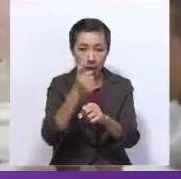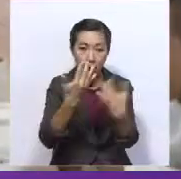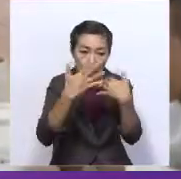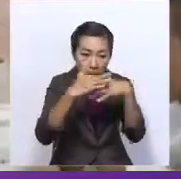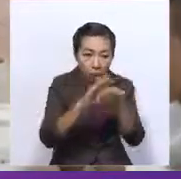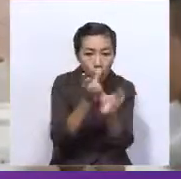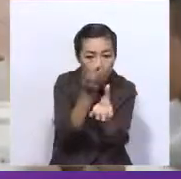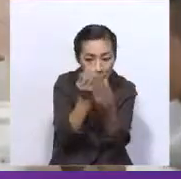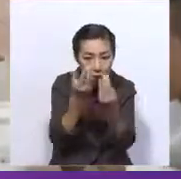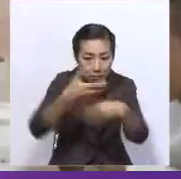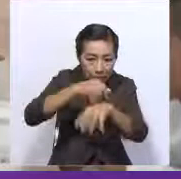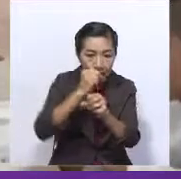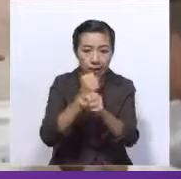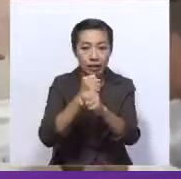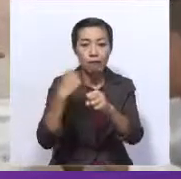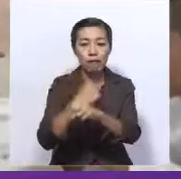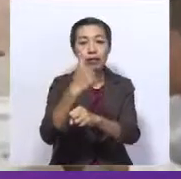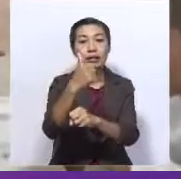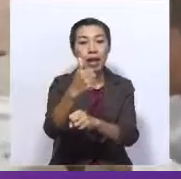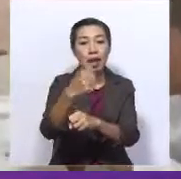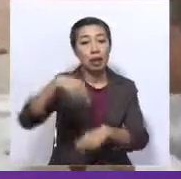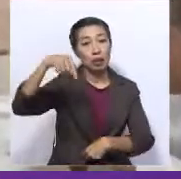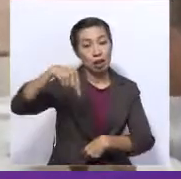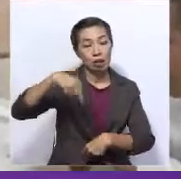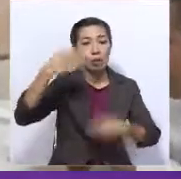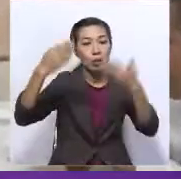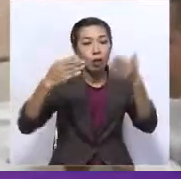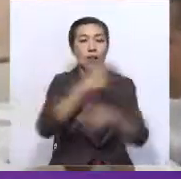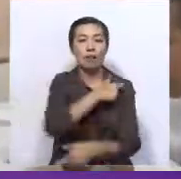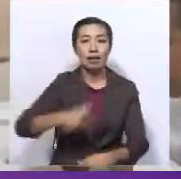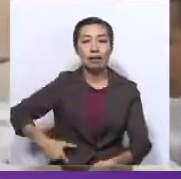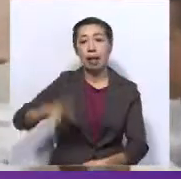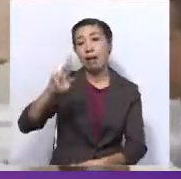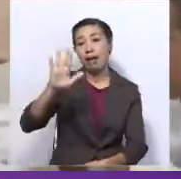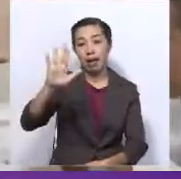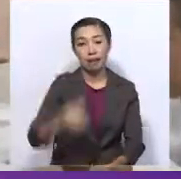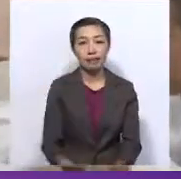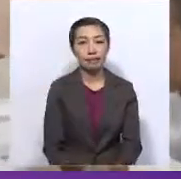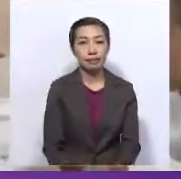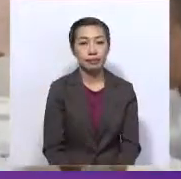มเรียนรู้และลงมือทำได้ในบริเวณกิจวัตรรัชกาลที่5ค่ะ